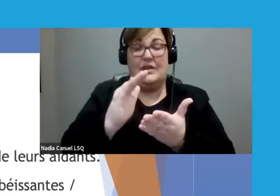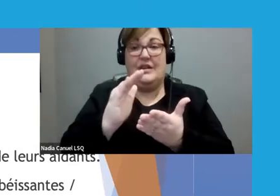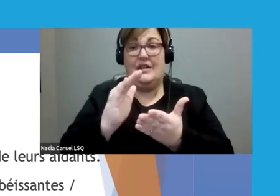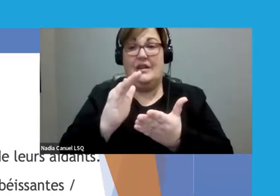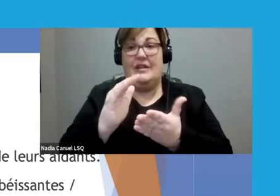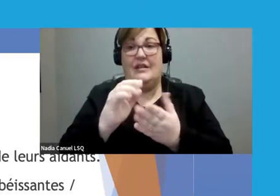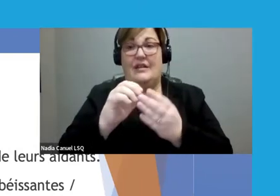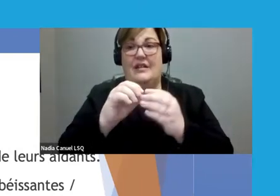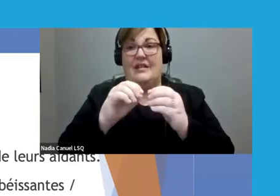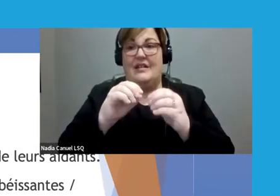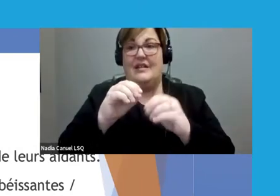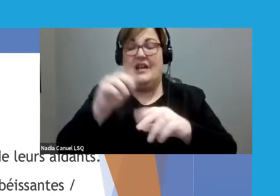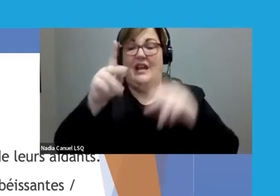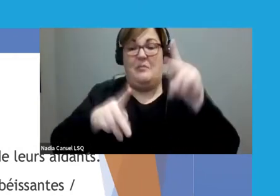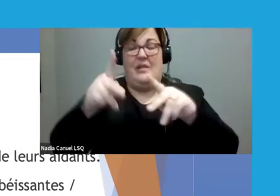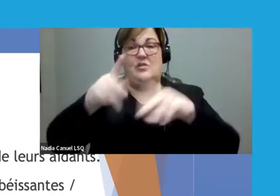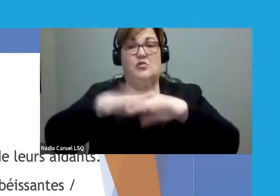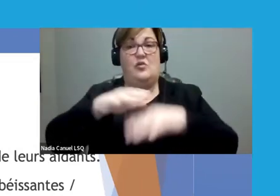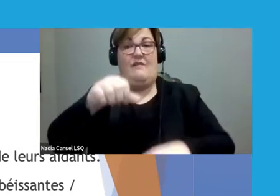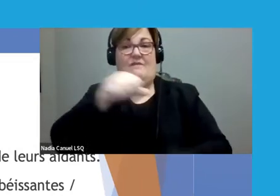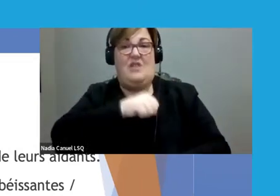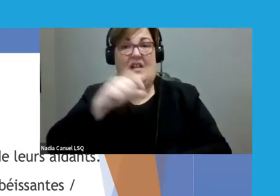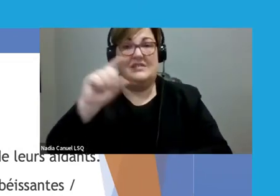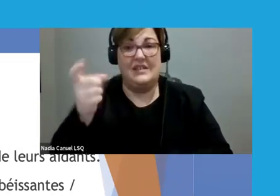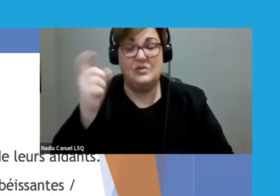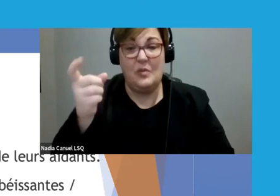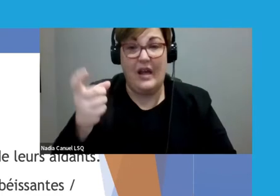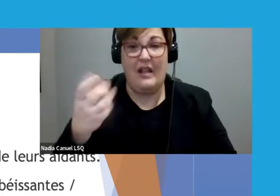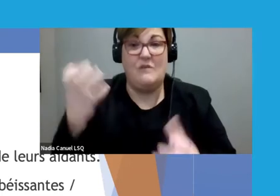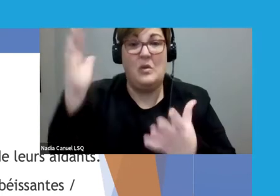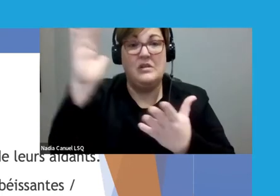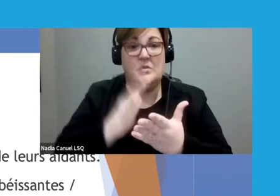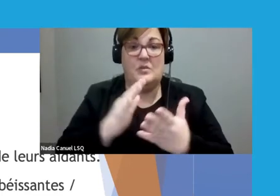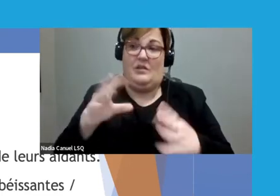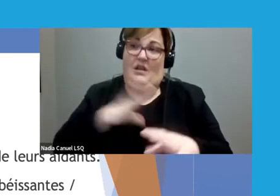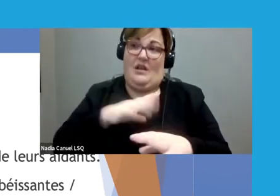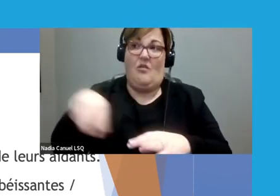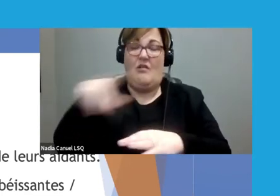la proportion de violences sexuelles qui leur sont commises.